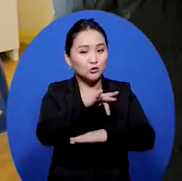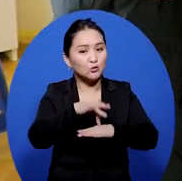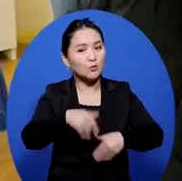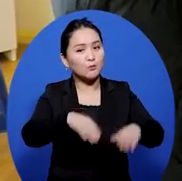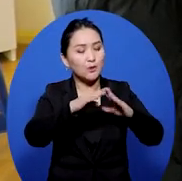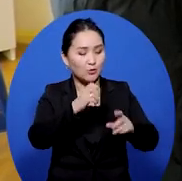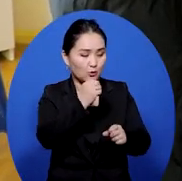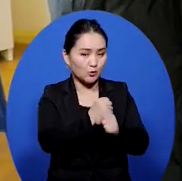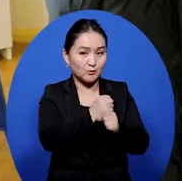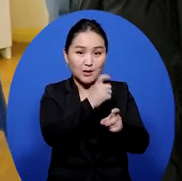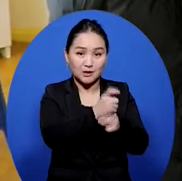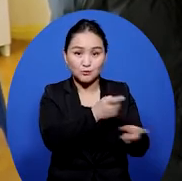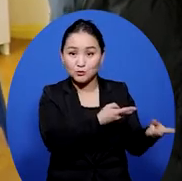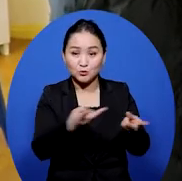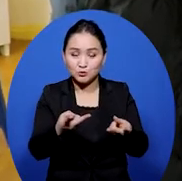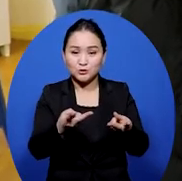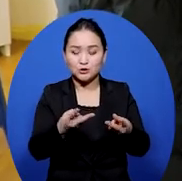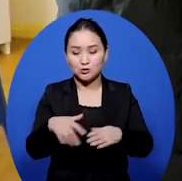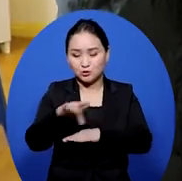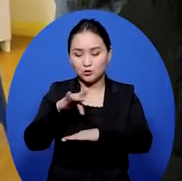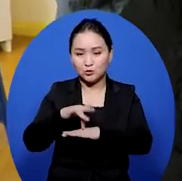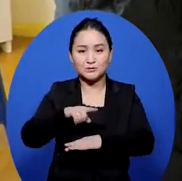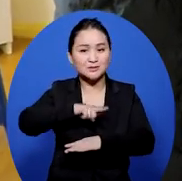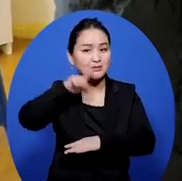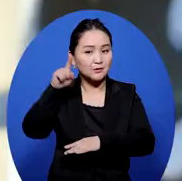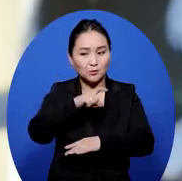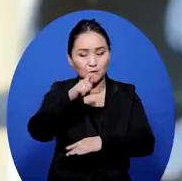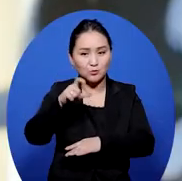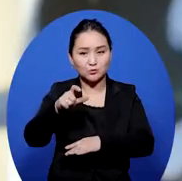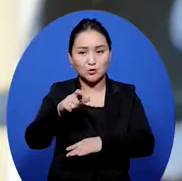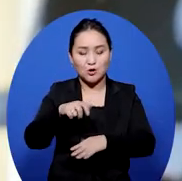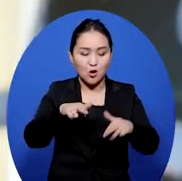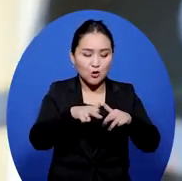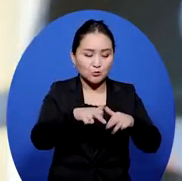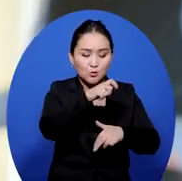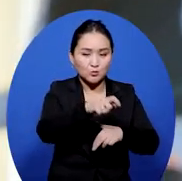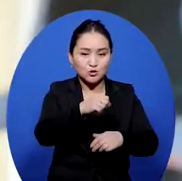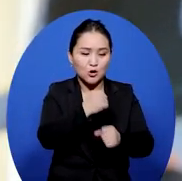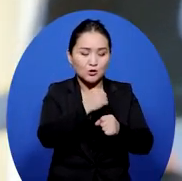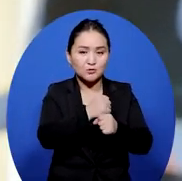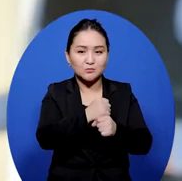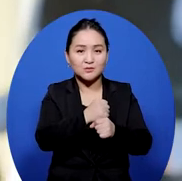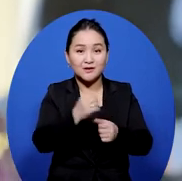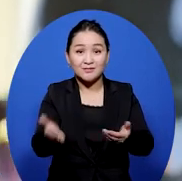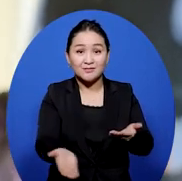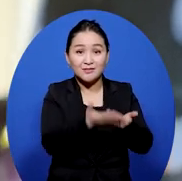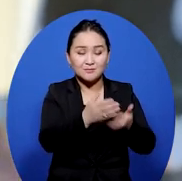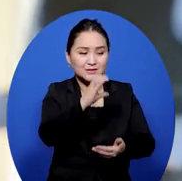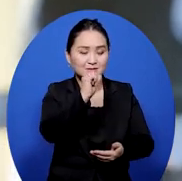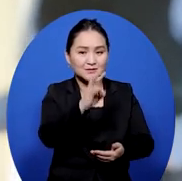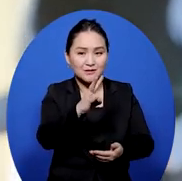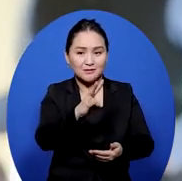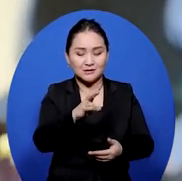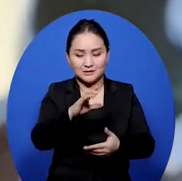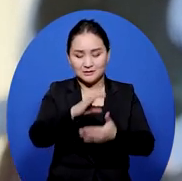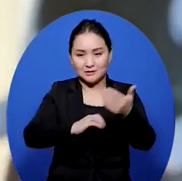хөдөлмөр халамж үйлчлэгийн төвийн залуучдын хөдөлмөр хөгжлийн бэрхшээлтэй хүний хөдөлмөр эрхлэлтийг дэмжих сангаас одоо тодорхой